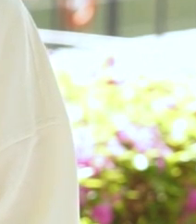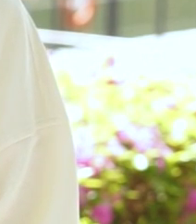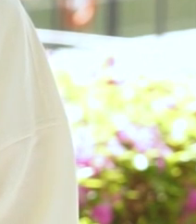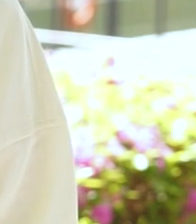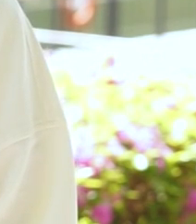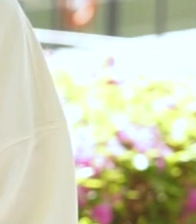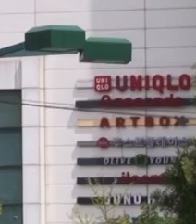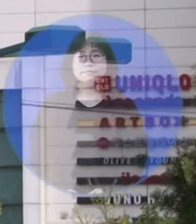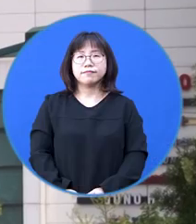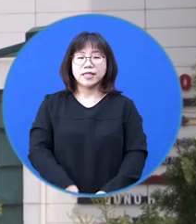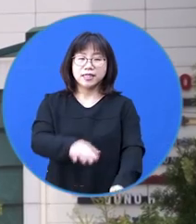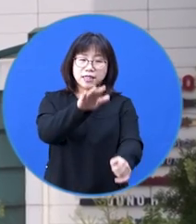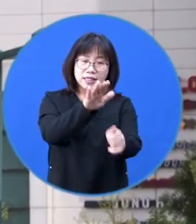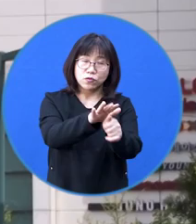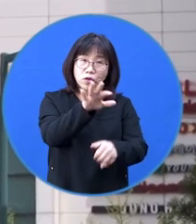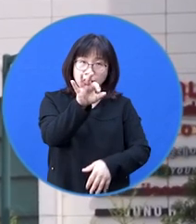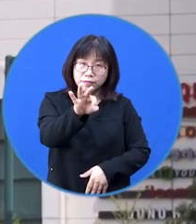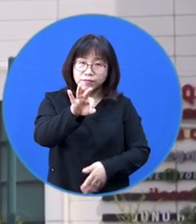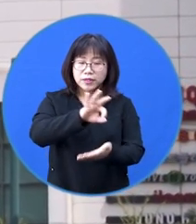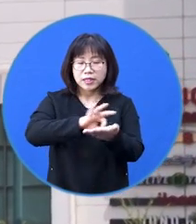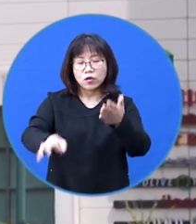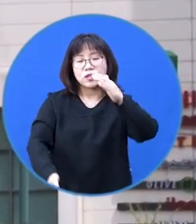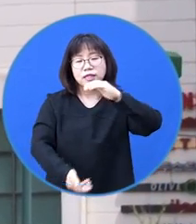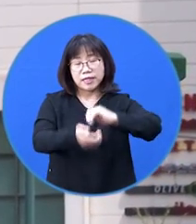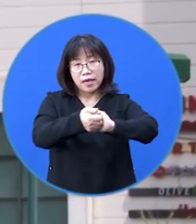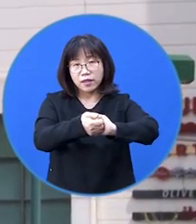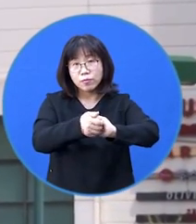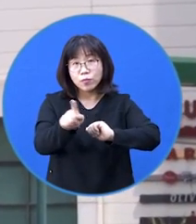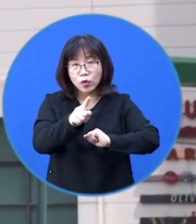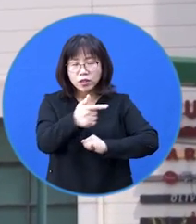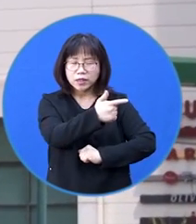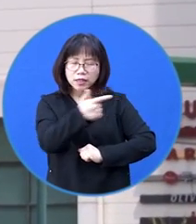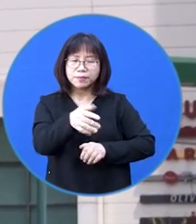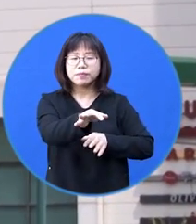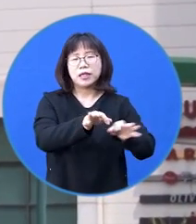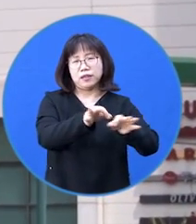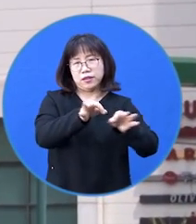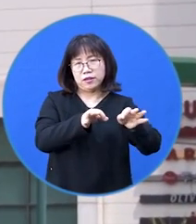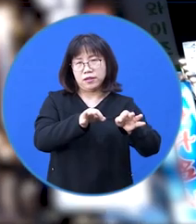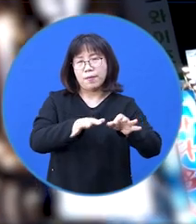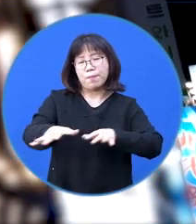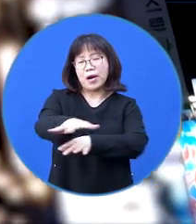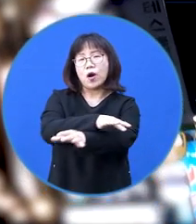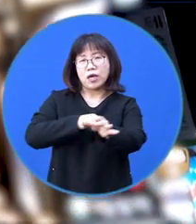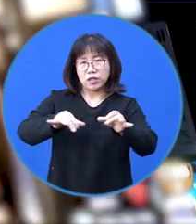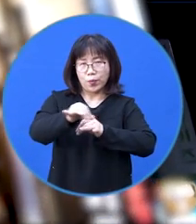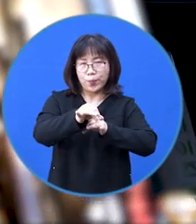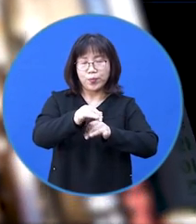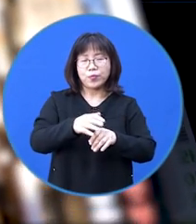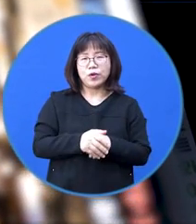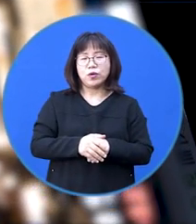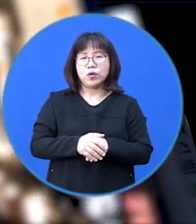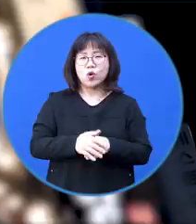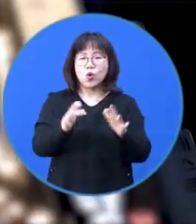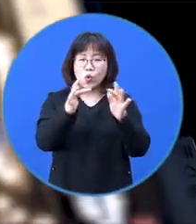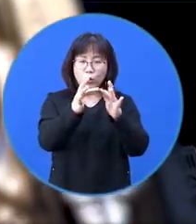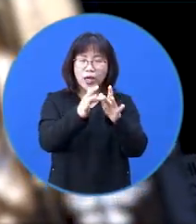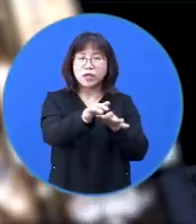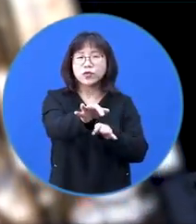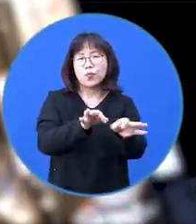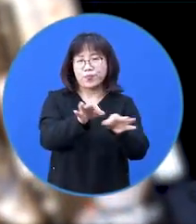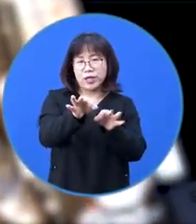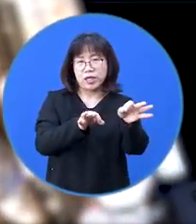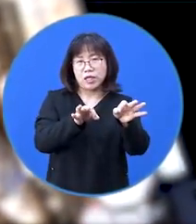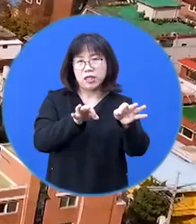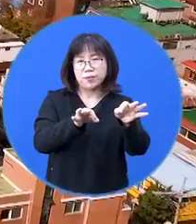있습니다 지원금 사용이 제한되는 업종은 대형마트 백화점 유흥업소 온라인 쇼핑몰